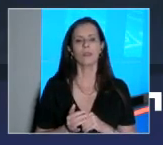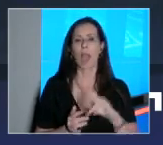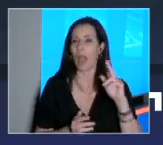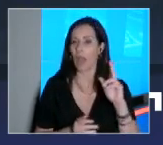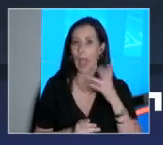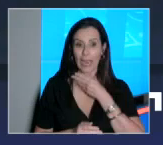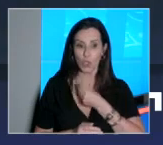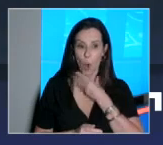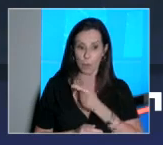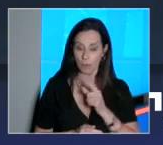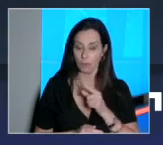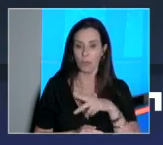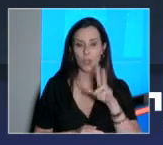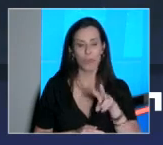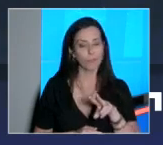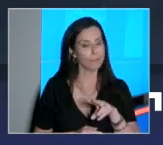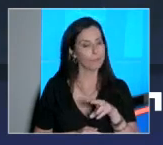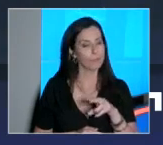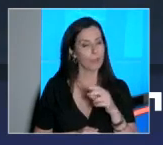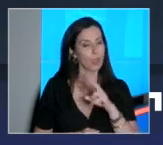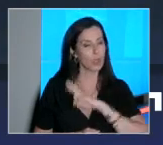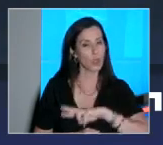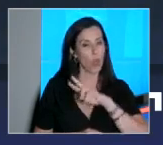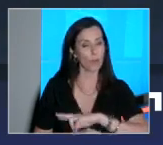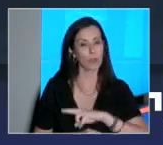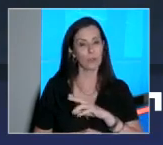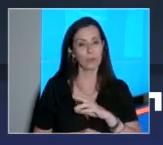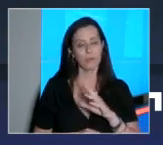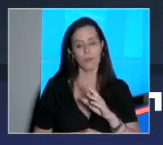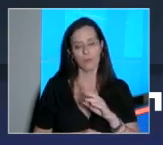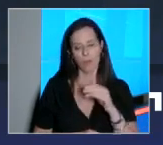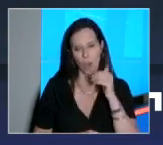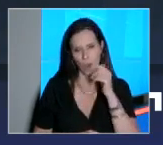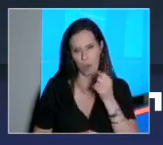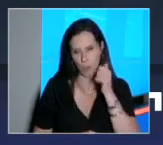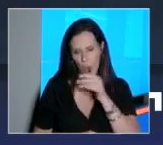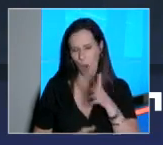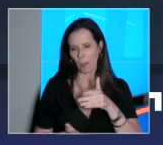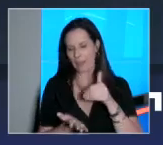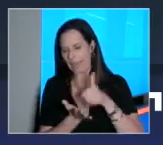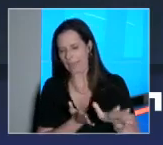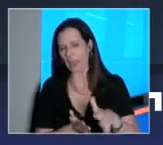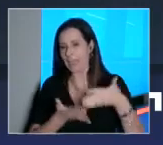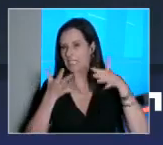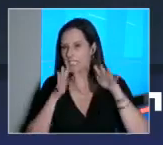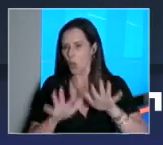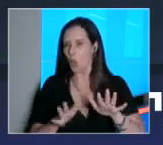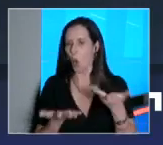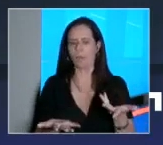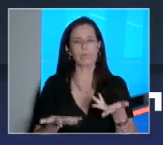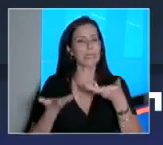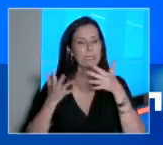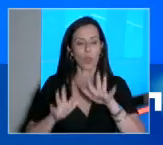הקהילה האתיופית סובלת כמעט באופן יומיומי ממה שקורה בחברה הישראלית, אם זה דחייה, אם זה גזענות ממסדית,